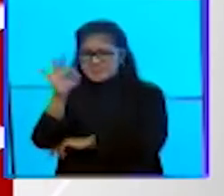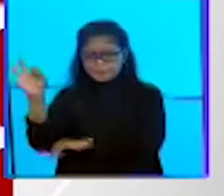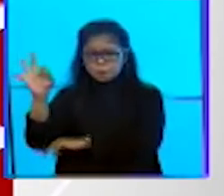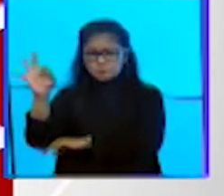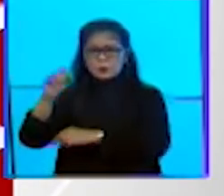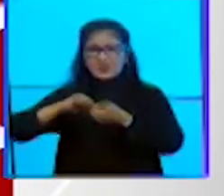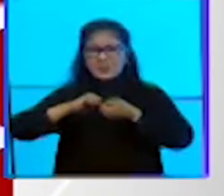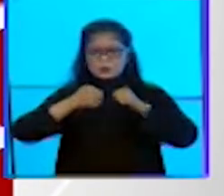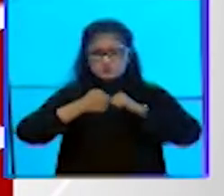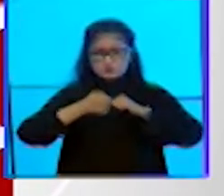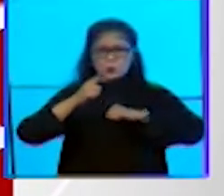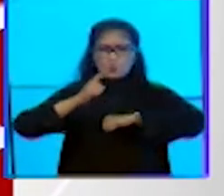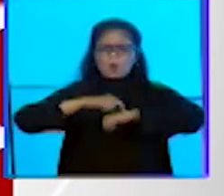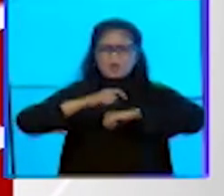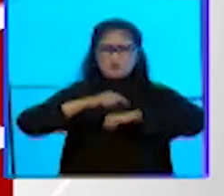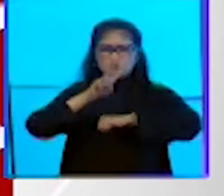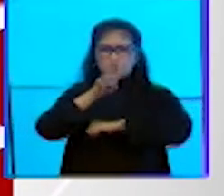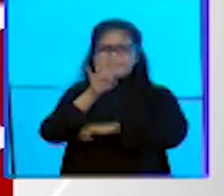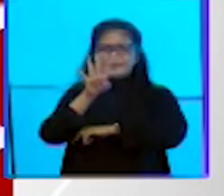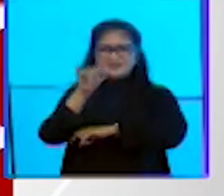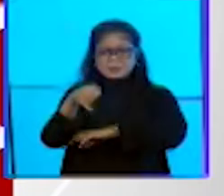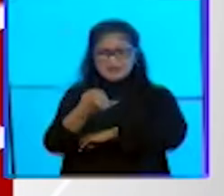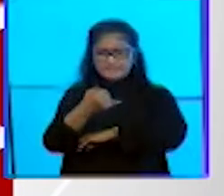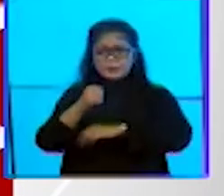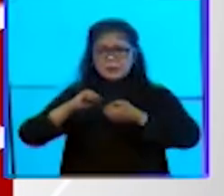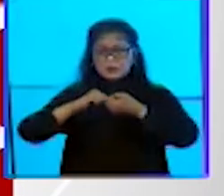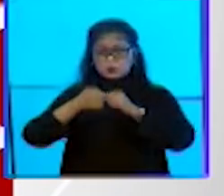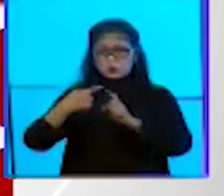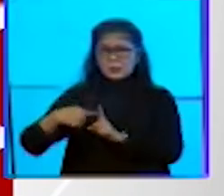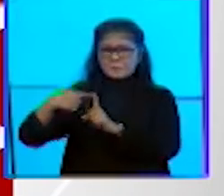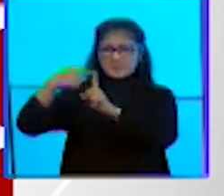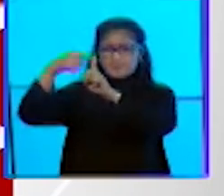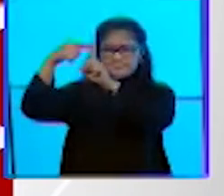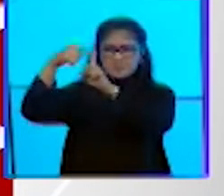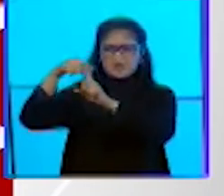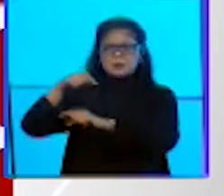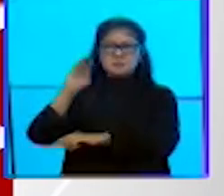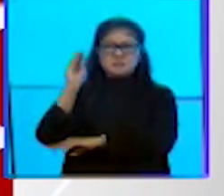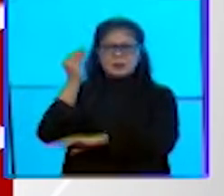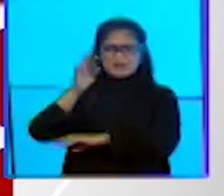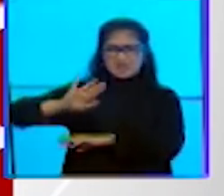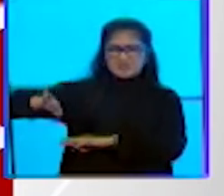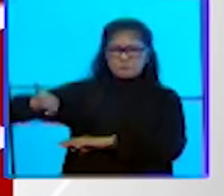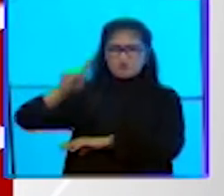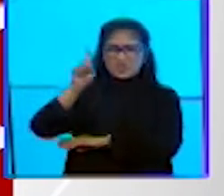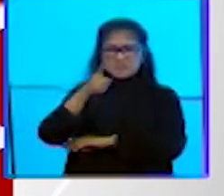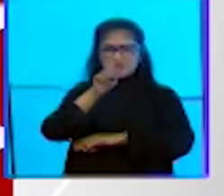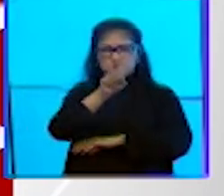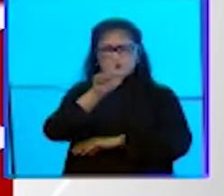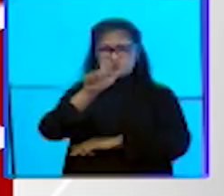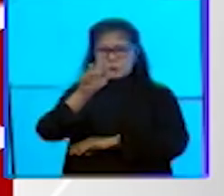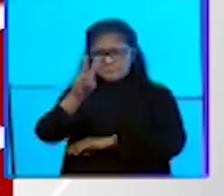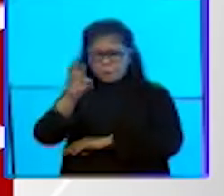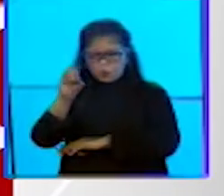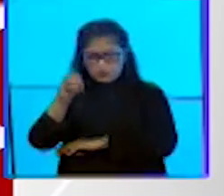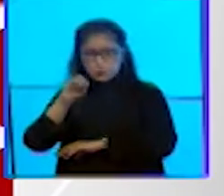jam. Dari penambahan kasus ini, tertinggi DKI Jakarta Timur, 1.370 kasus. Disusul Jakarta Selatan